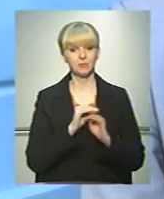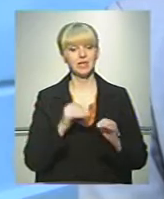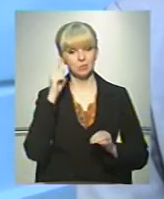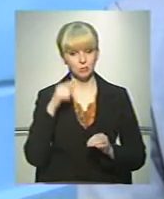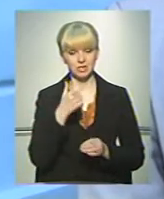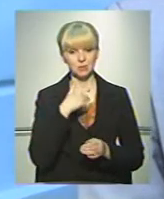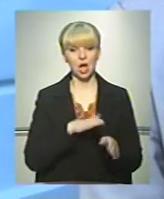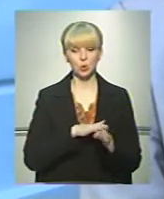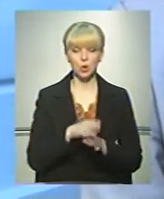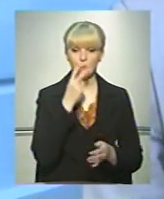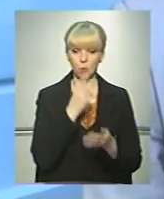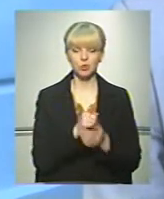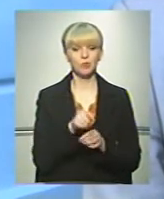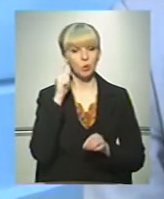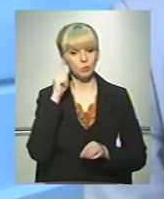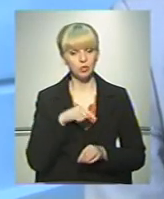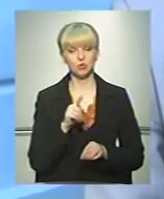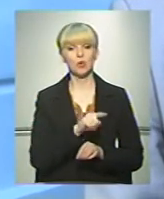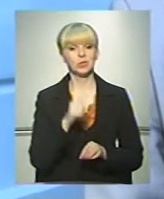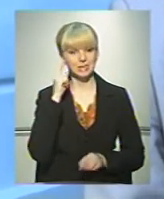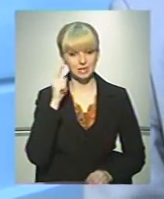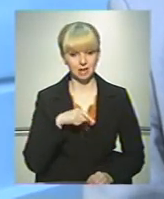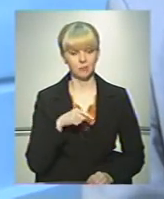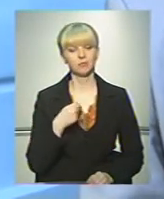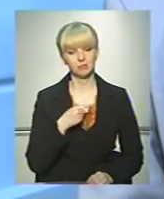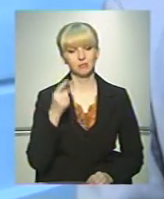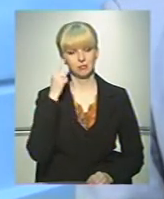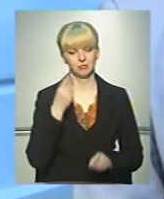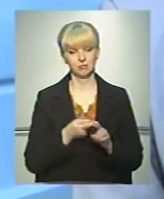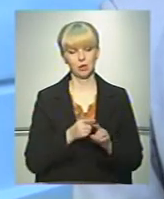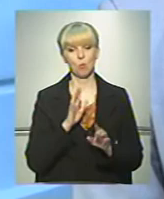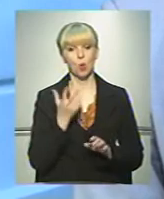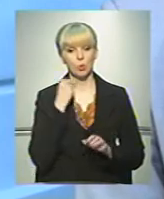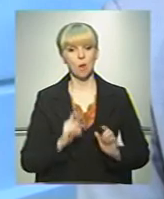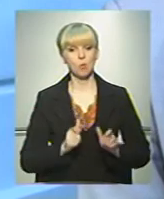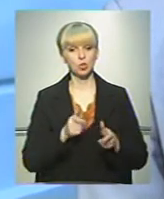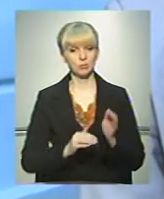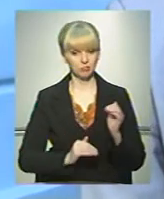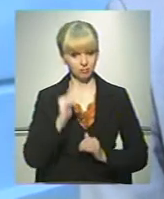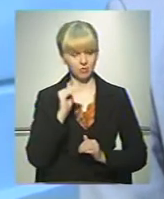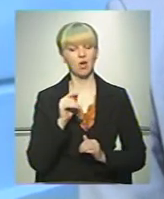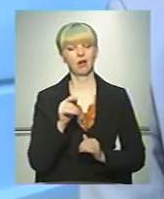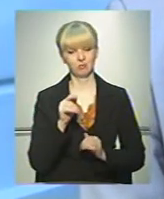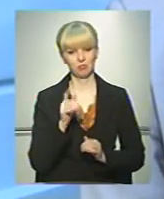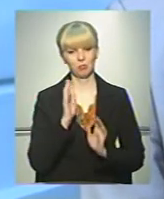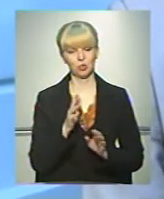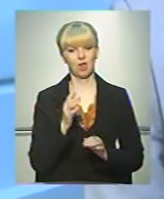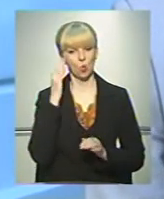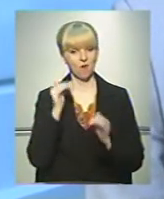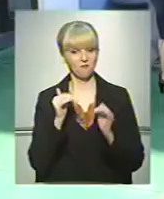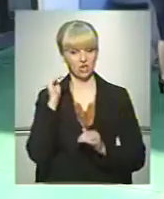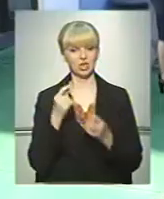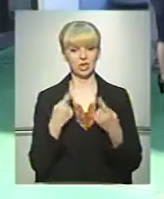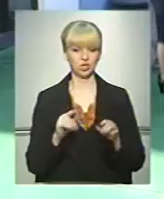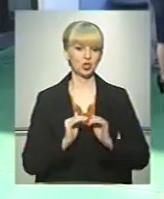зуміли зреалізувати, показати, що вони вміють, що вони знають. І я думаю, коли вони будуть поступати у вузи, то, звісно, річ вони будуть на голову вищі інших